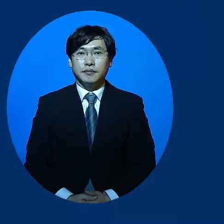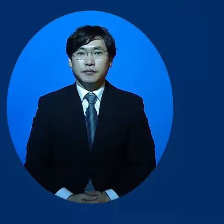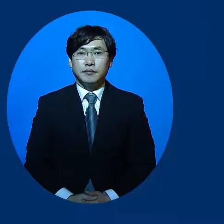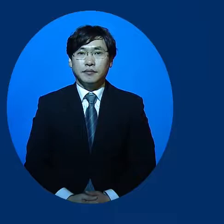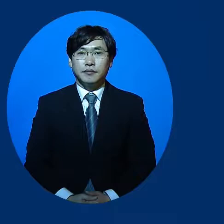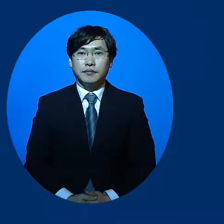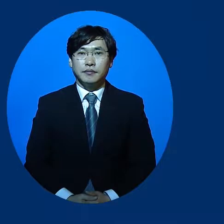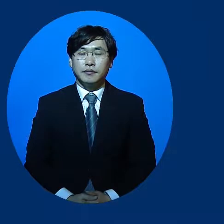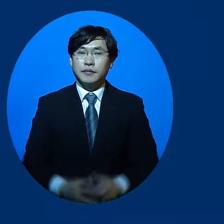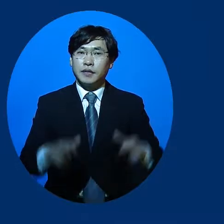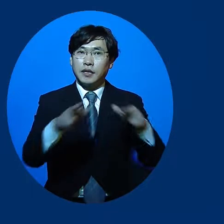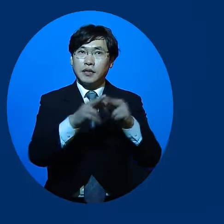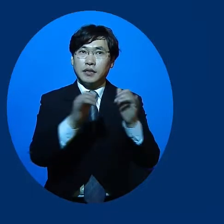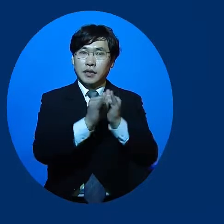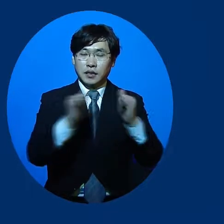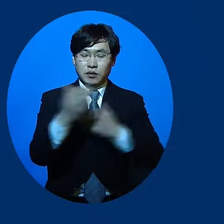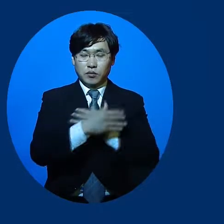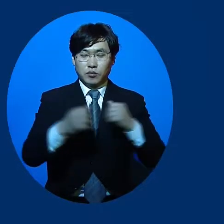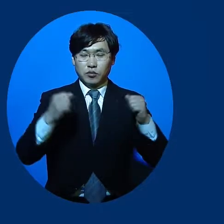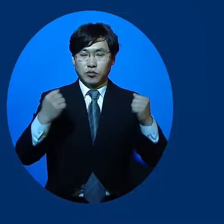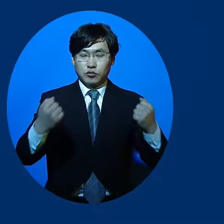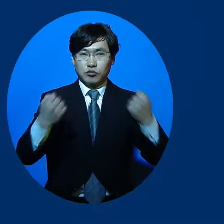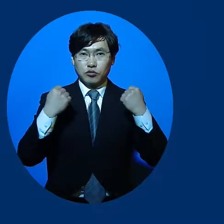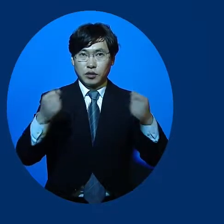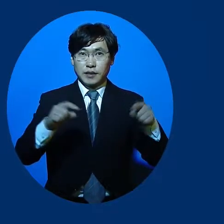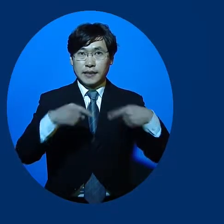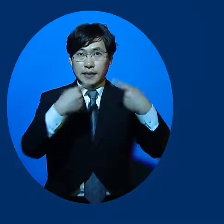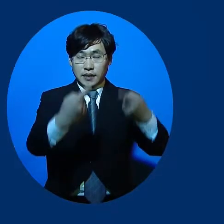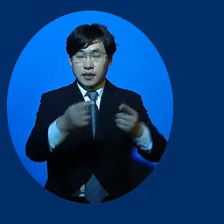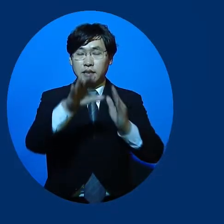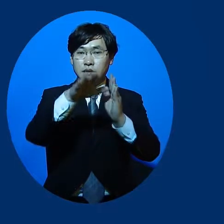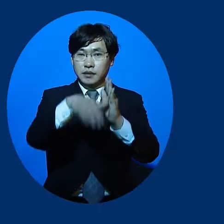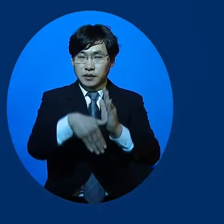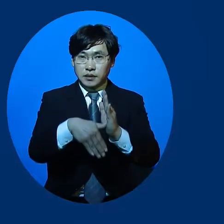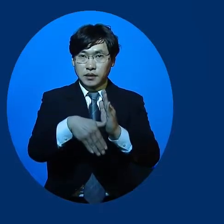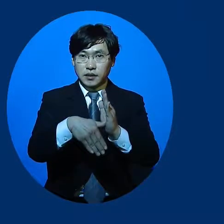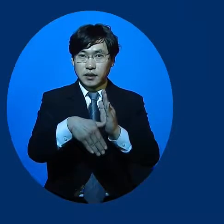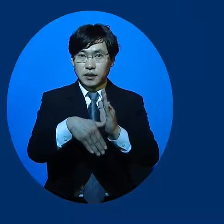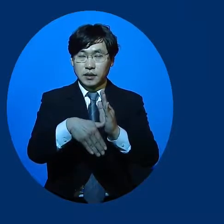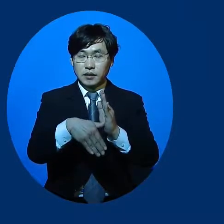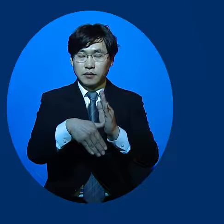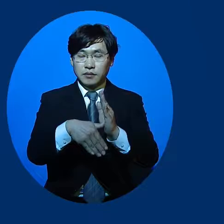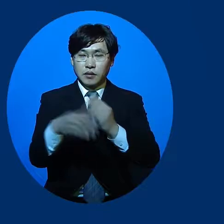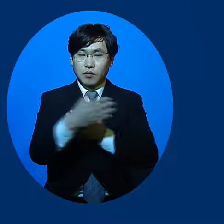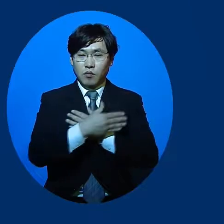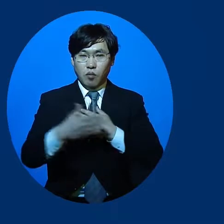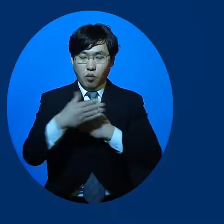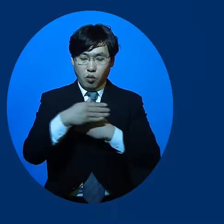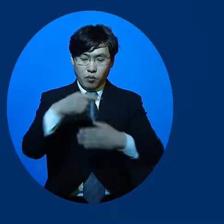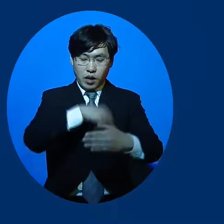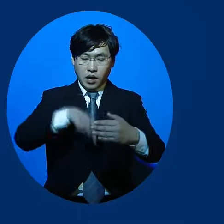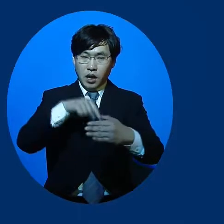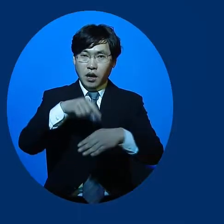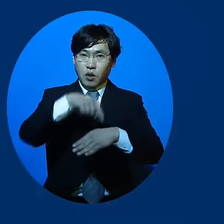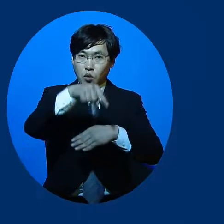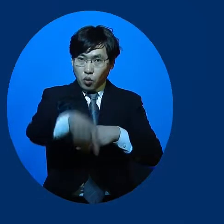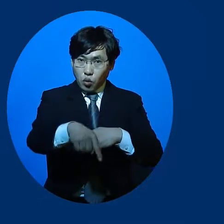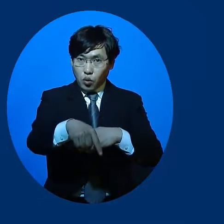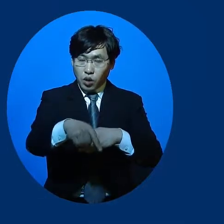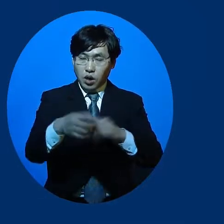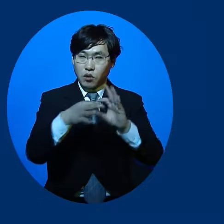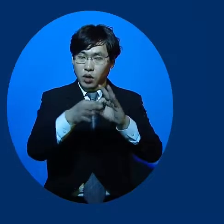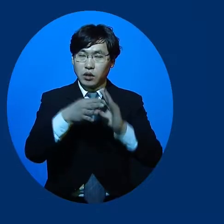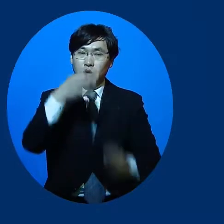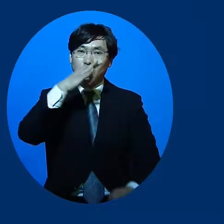이처럼 장애인이 신체 활동에 참여했을 때 발생되는 신체의 내외적인 변화가 장애인들의